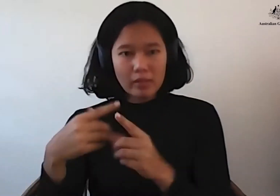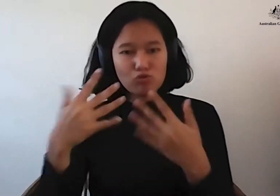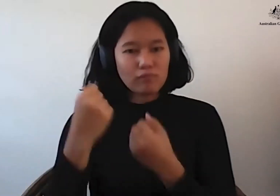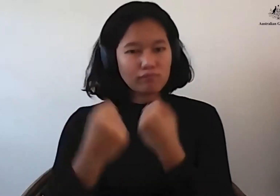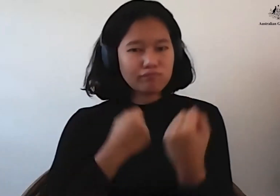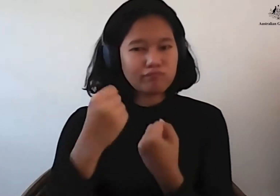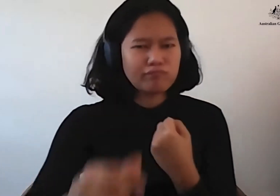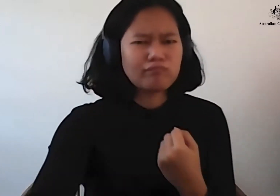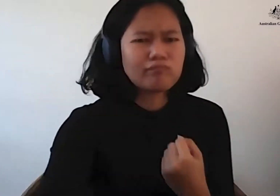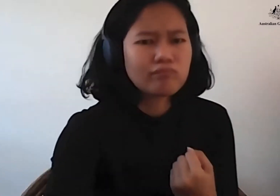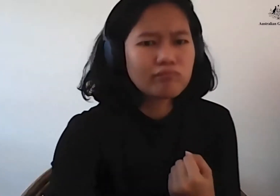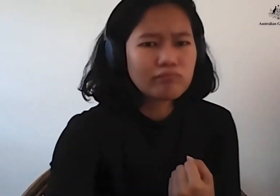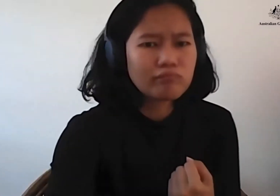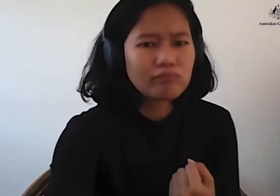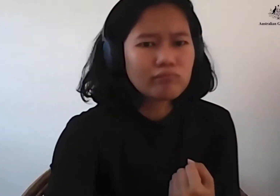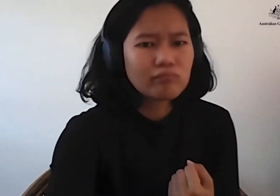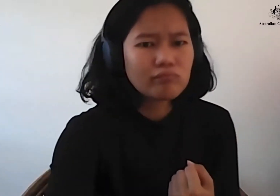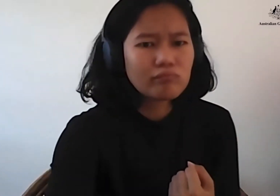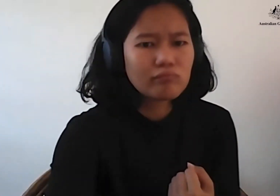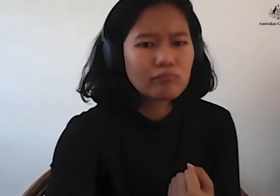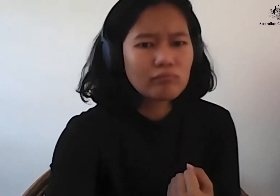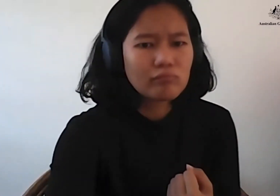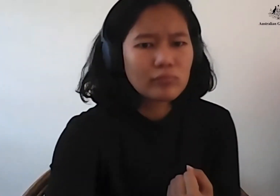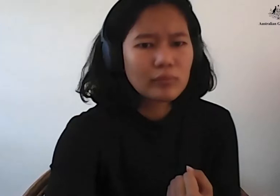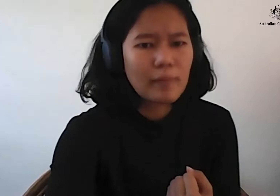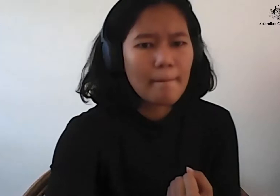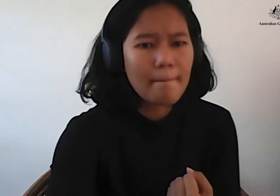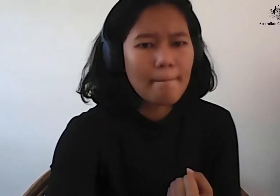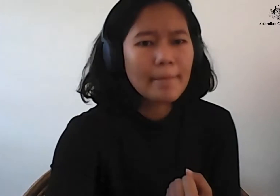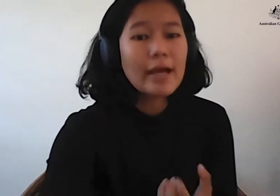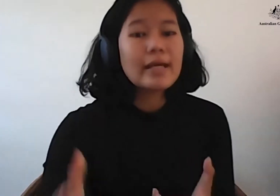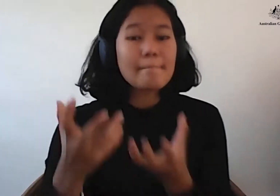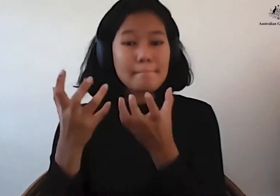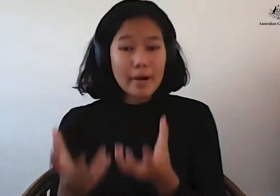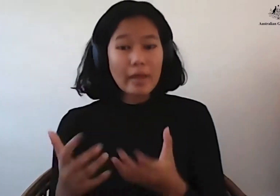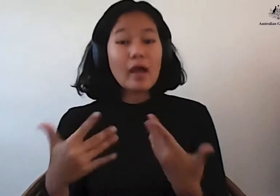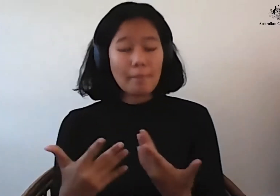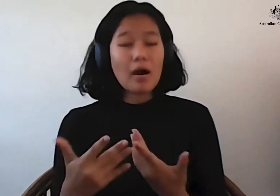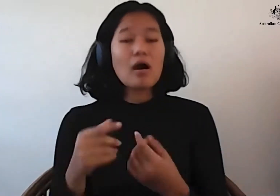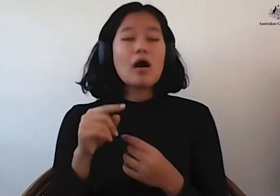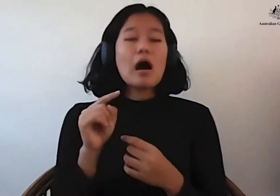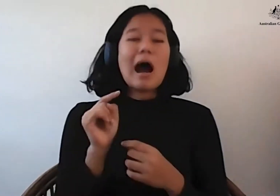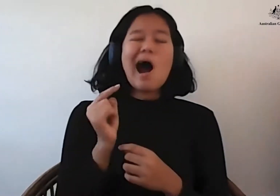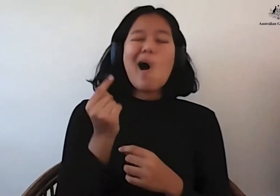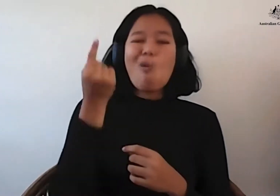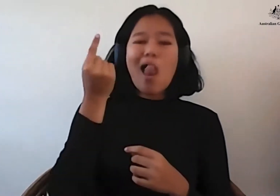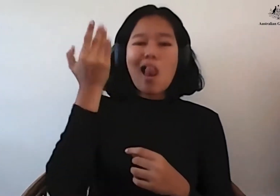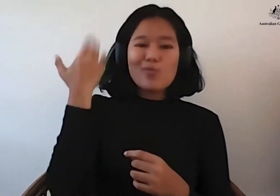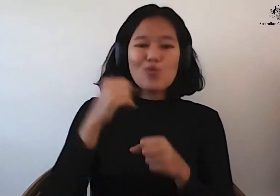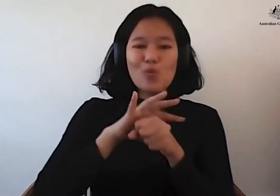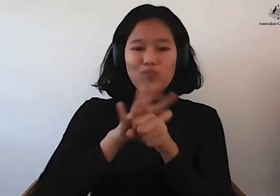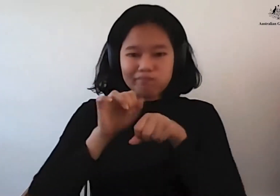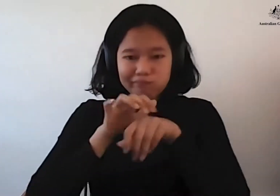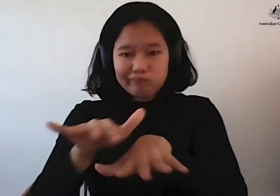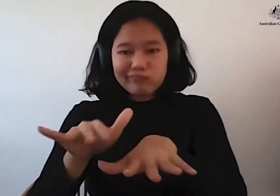ya. Hal terberat yang mereka alami adalah pada saat awal-awal pandemi